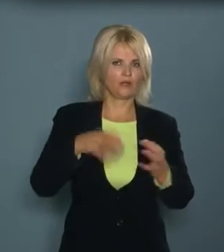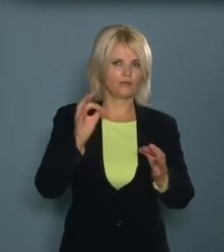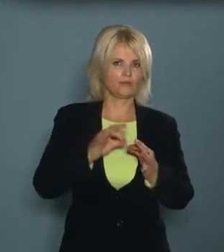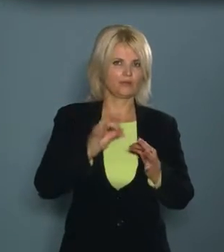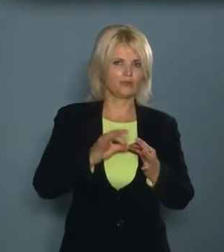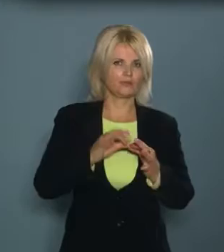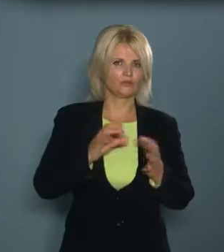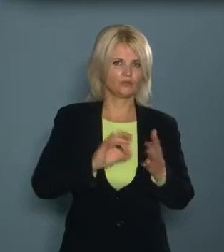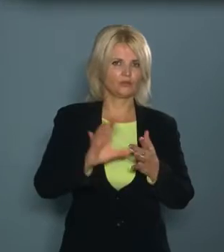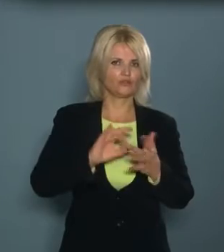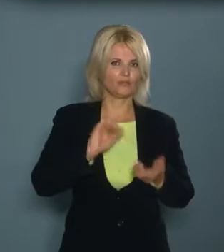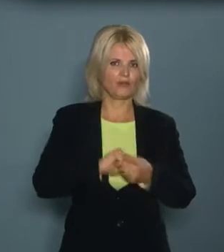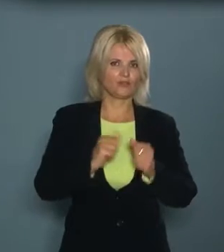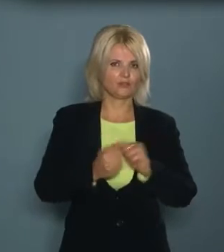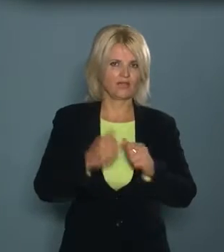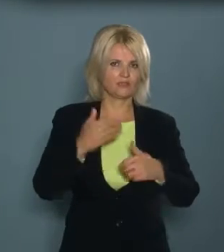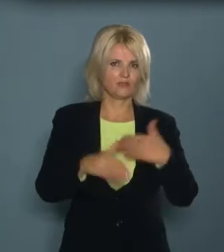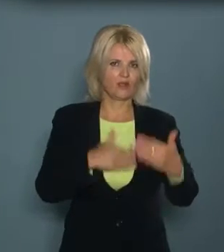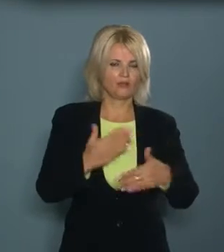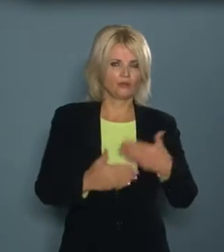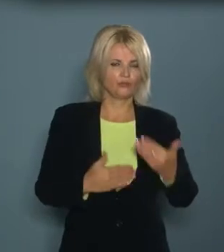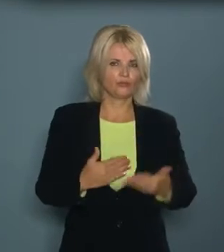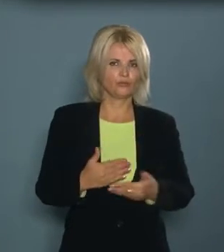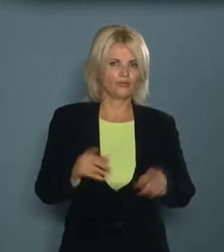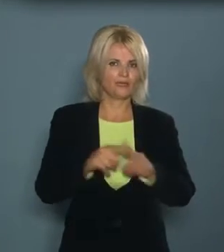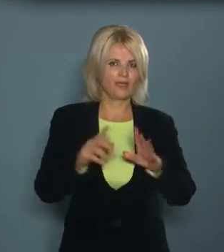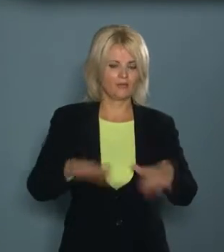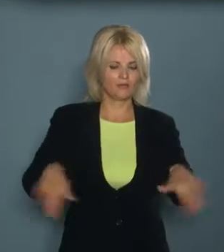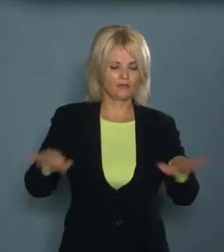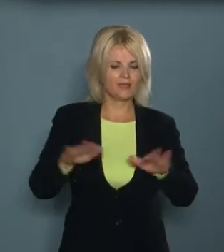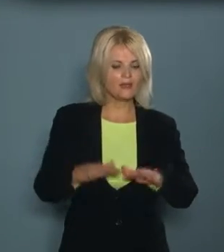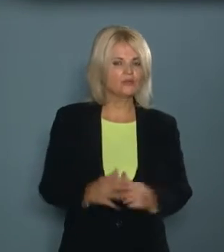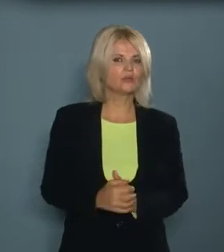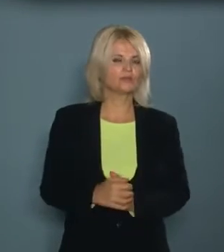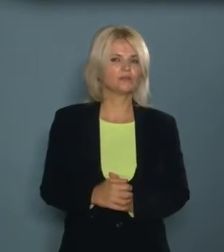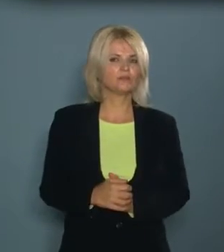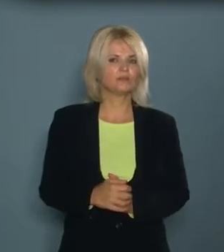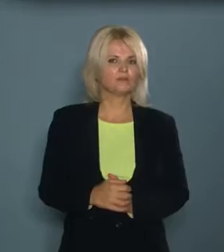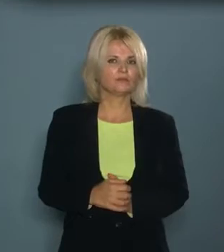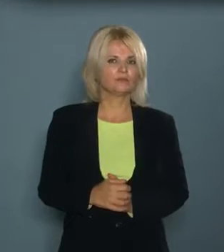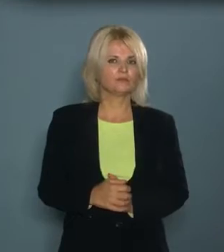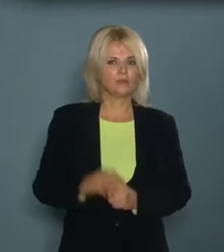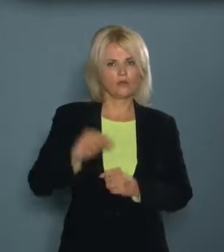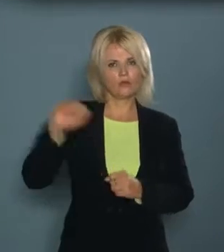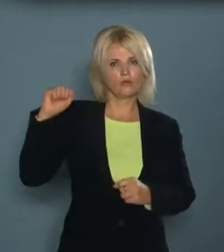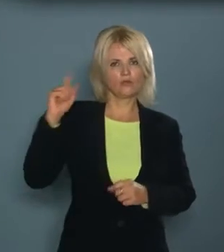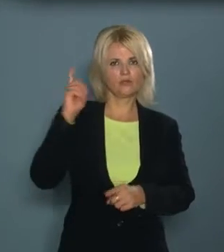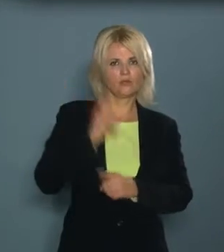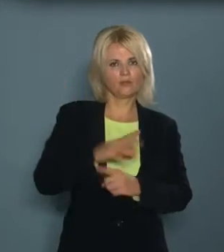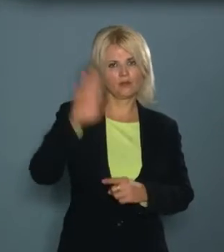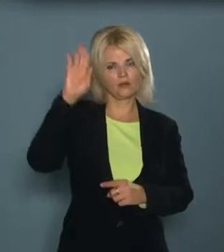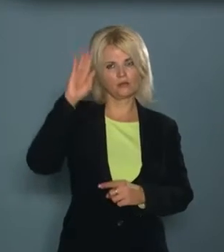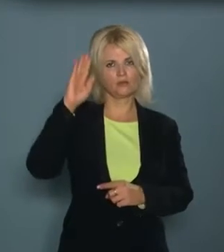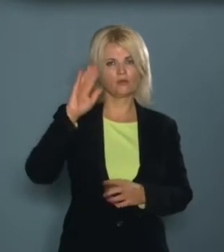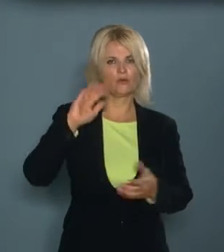és gyors változások zajlottak. Ilyen körülmények között a hithű kommunista parancsokok a tüntető civilek